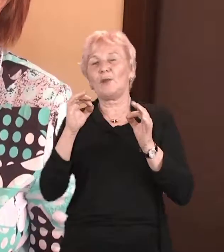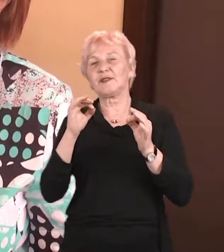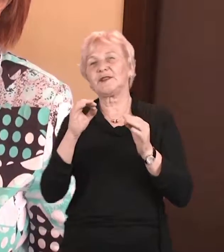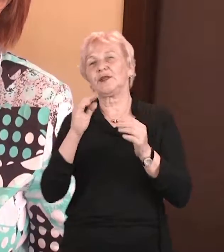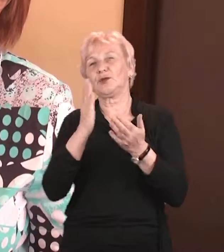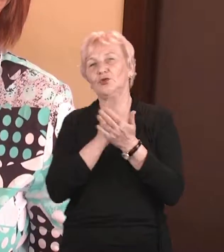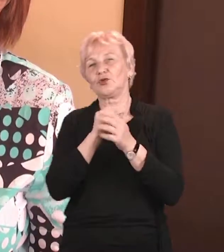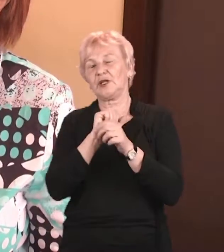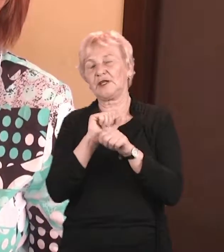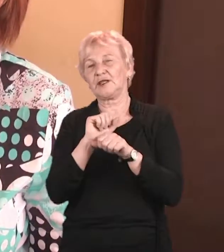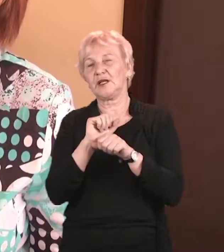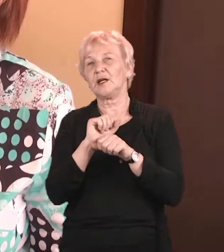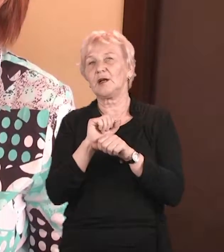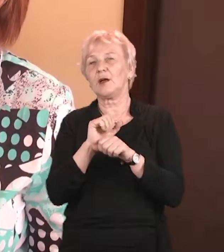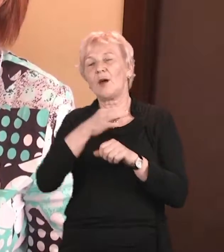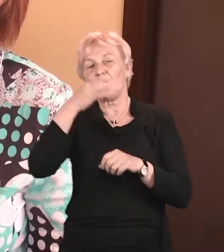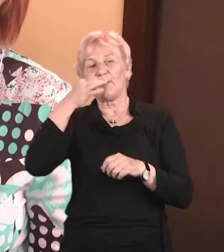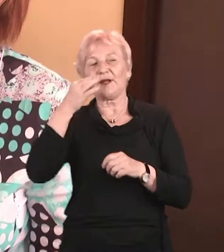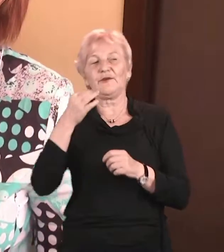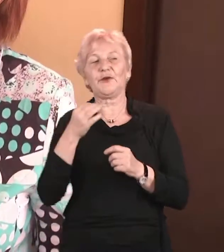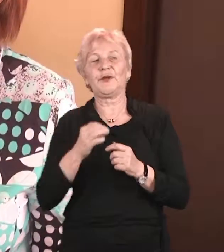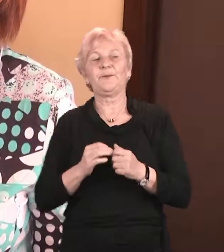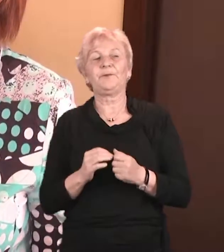zrobić elewację, jakby już tego dzisiaj nie widać, ale